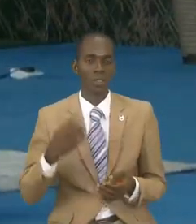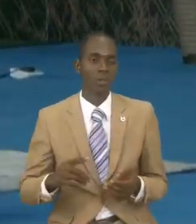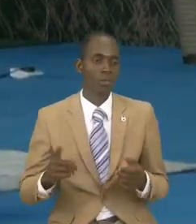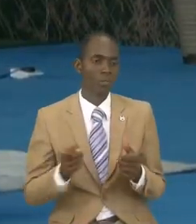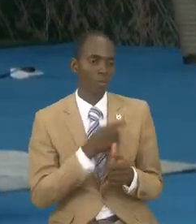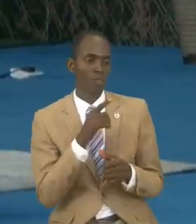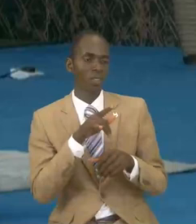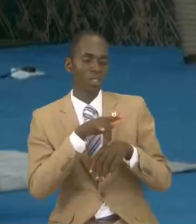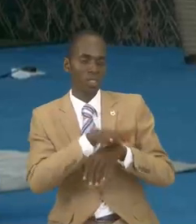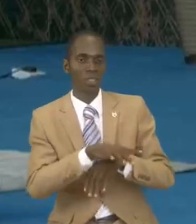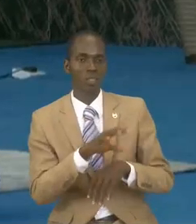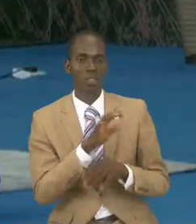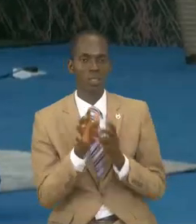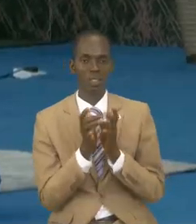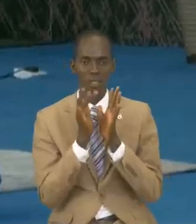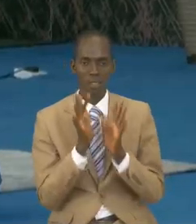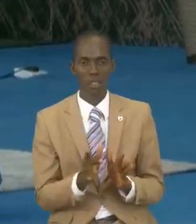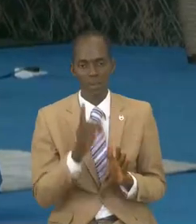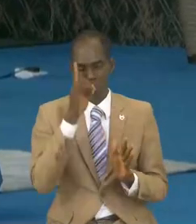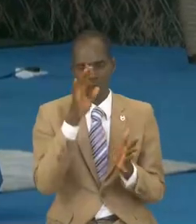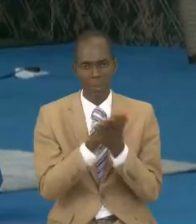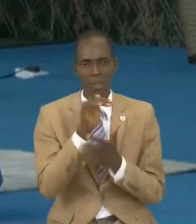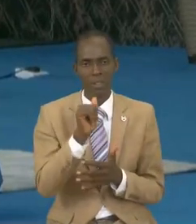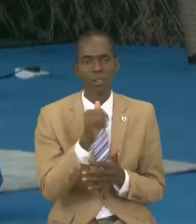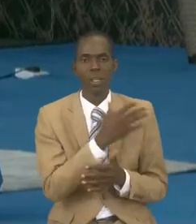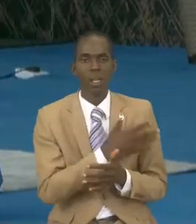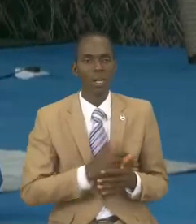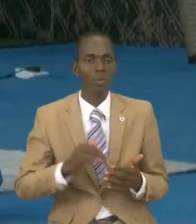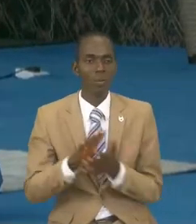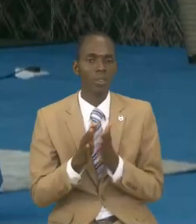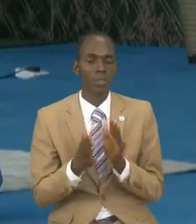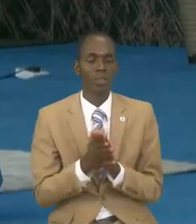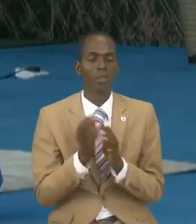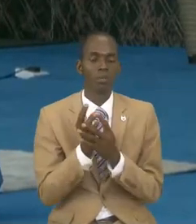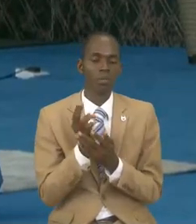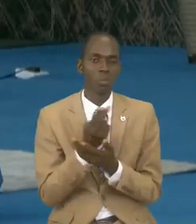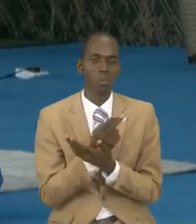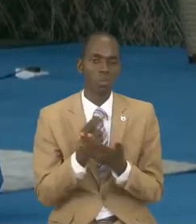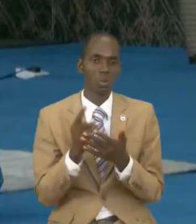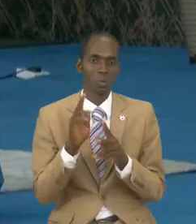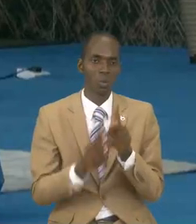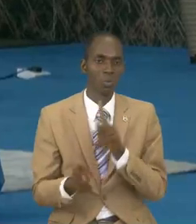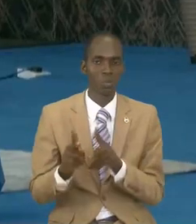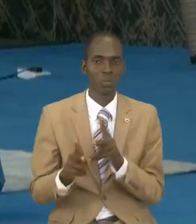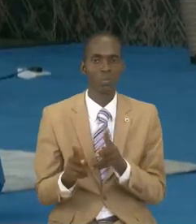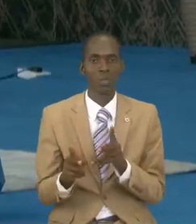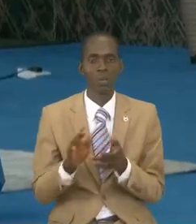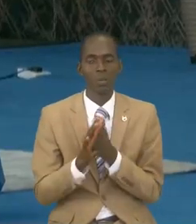comme les premiers chrétiens ont cru, et ils sont sauvés. Saint